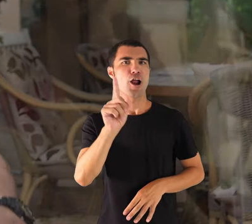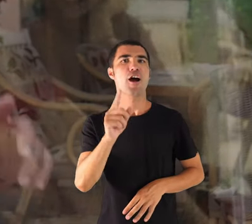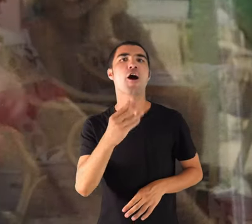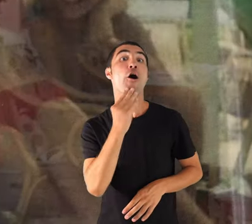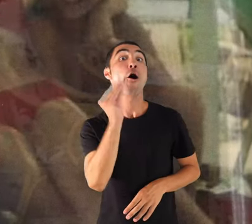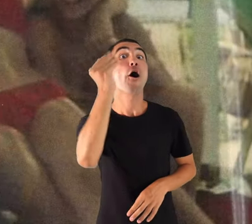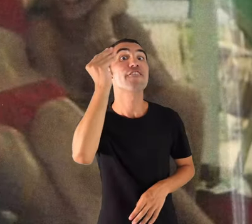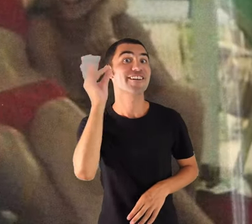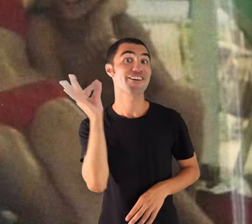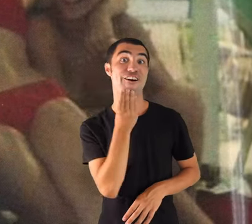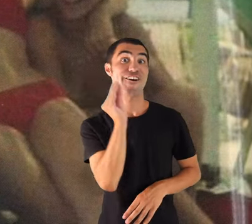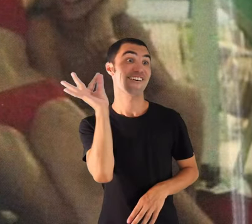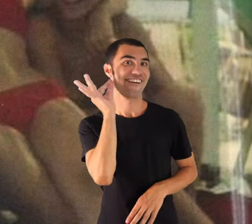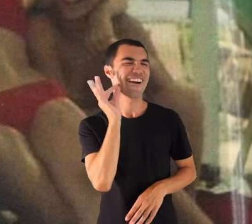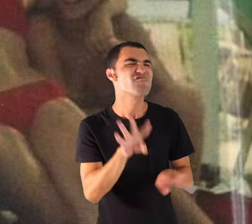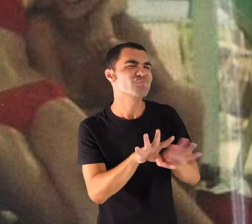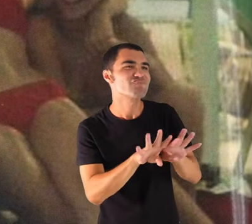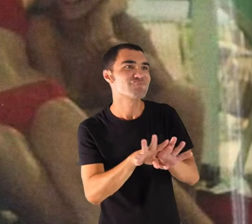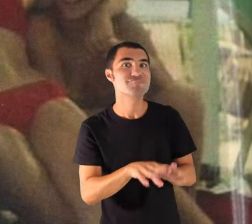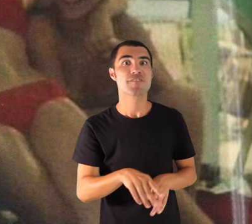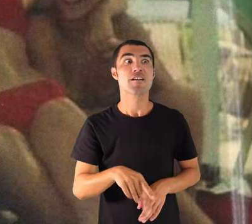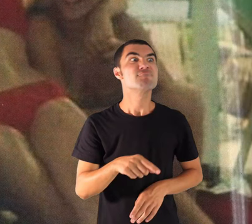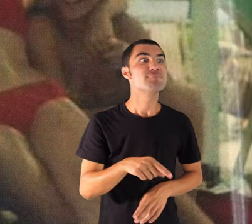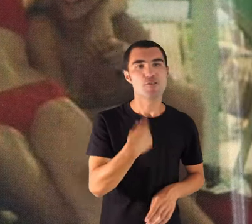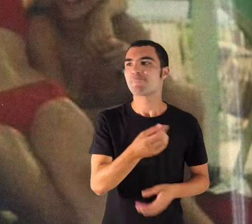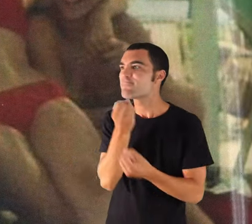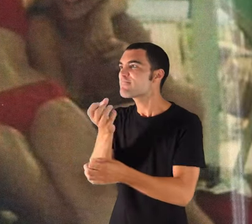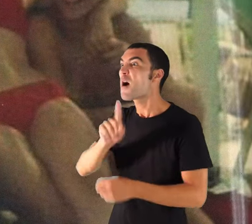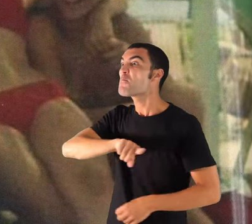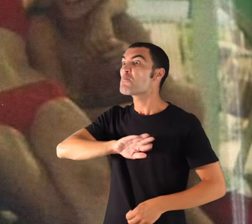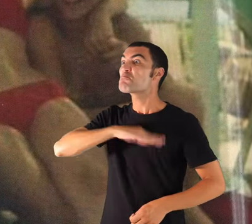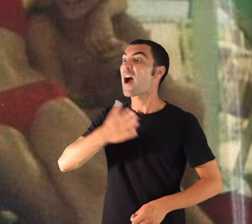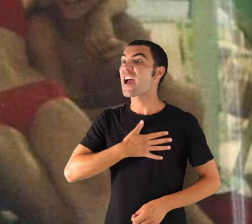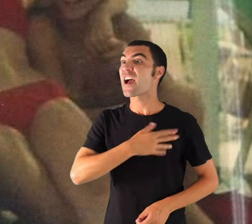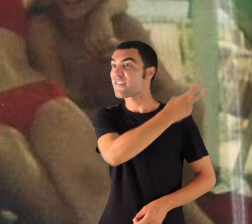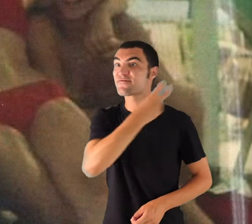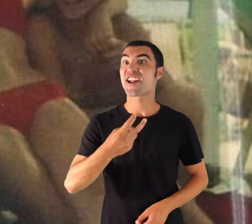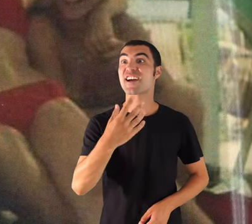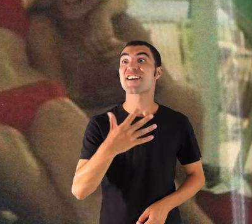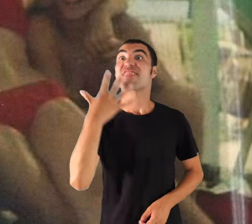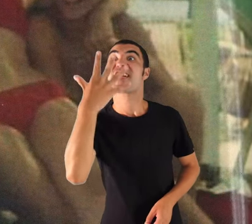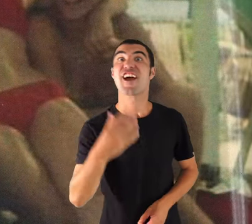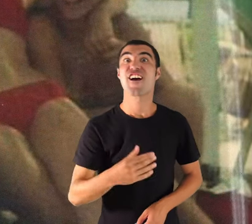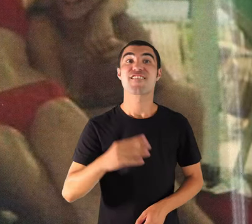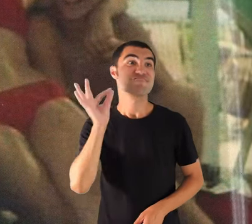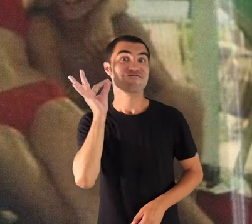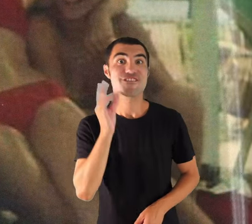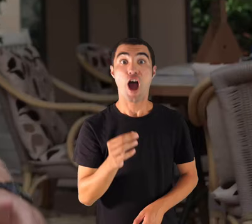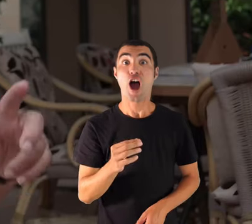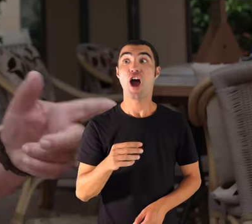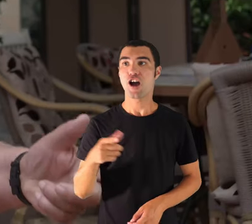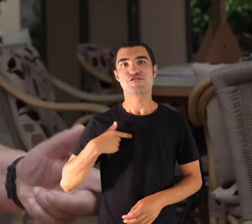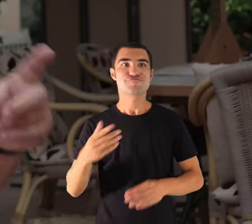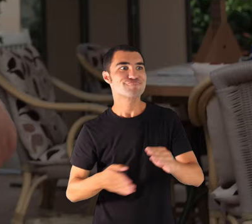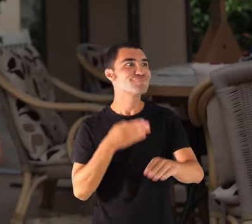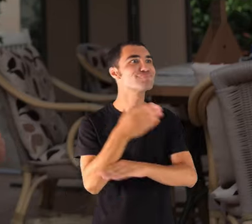I ell venia en Jaume i demà n'arriben tantes, al tanto. ja sabíem l'hora que més o menys arribava a l'autocar, i